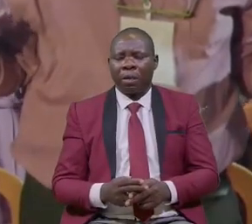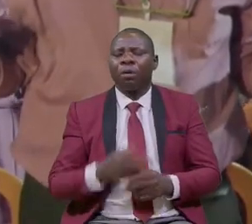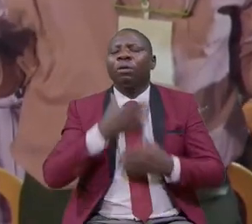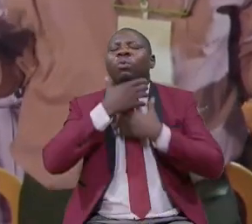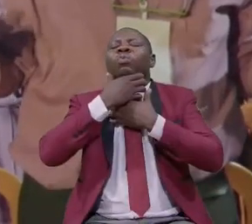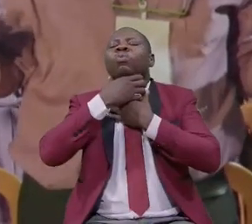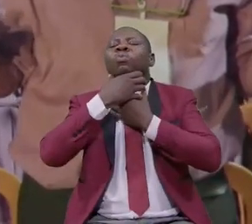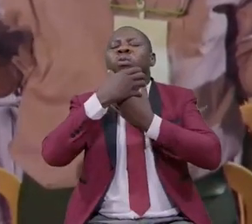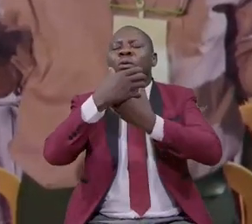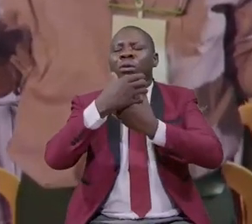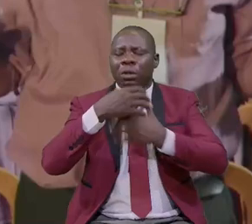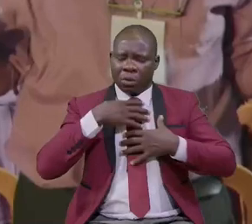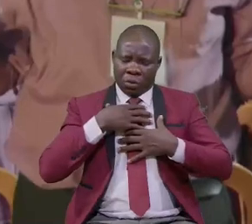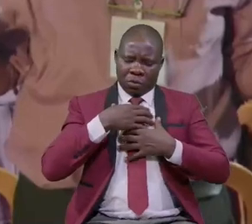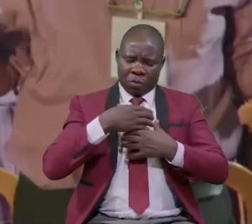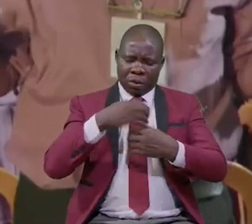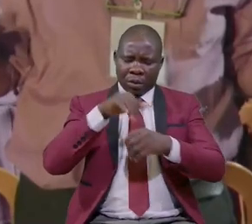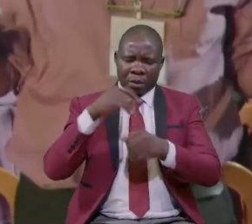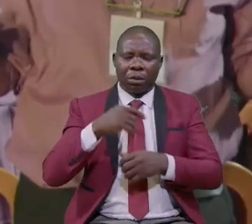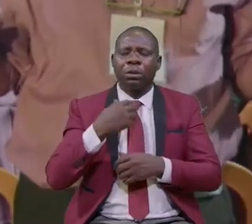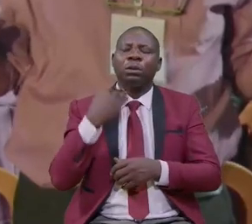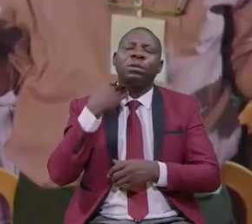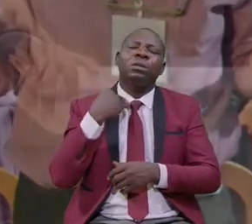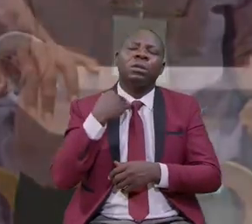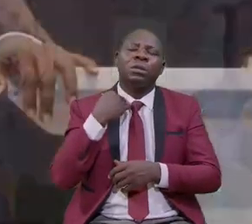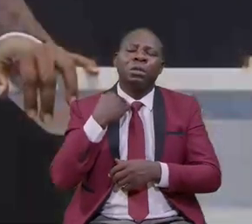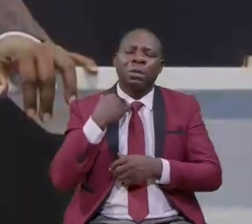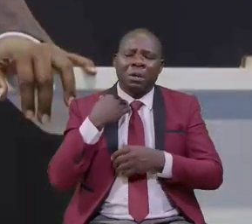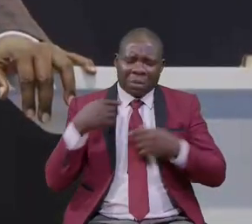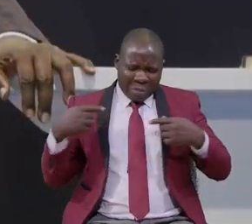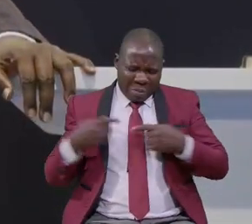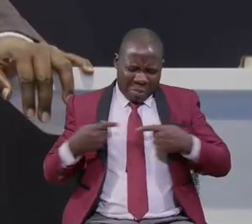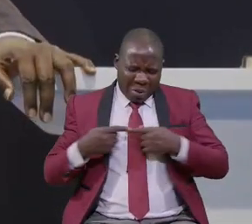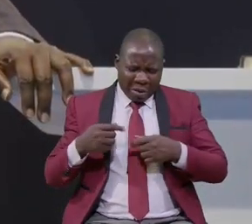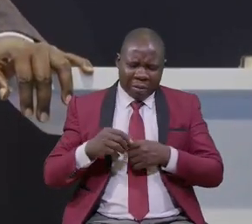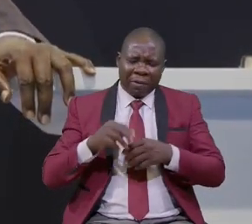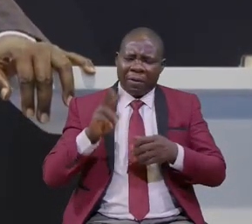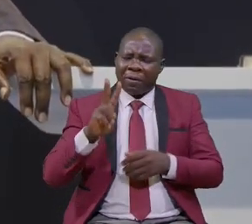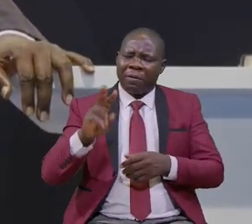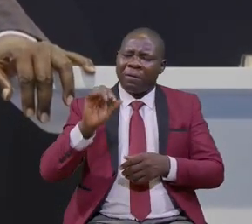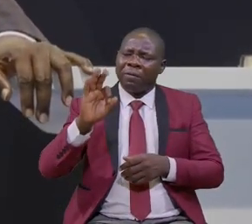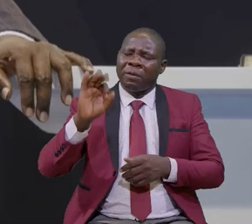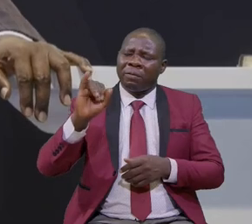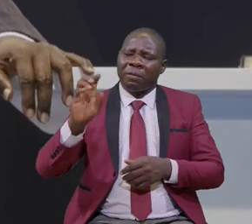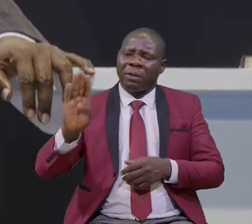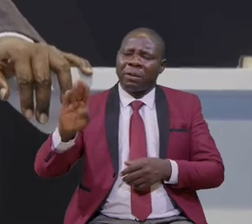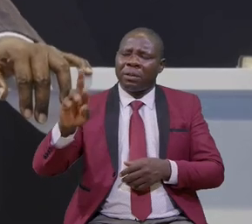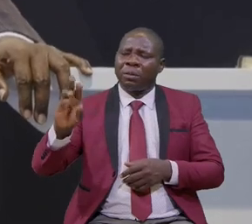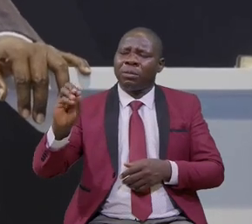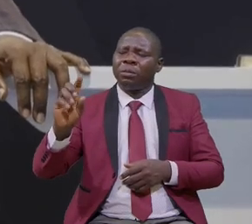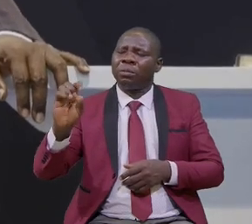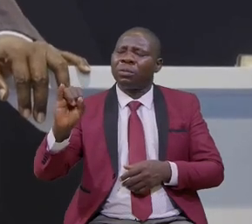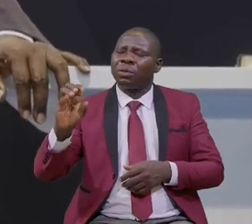Goitre, enflement aux pieds, tumeur, fibrome, dans le ventre, dedans